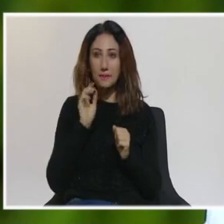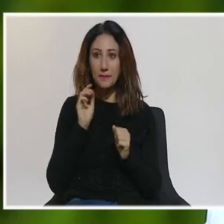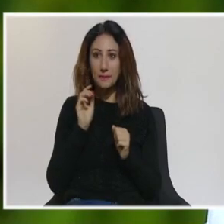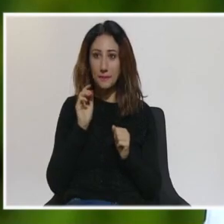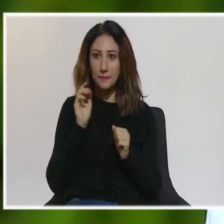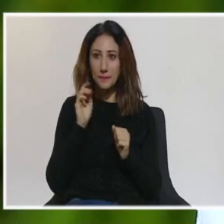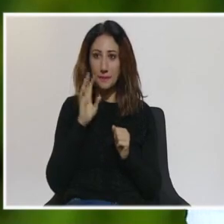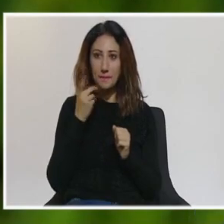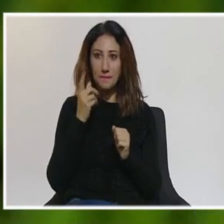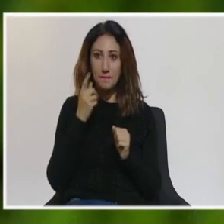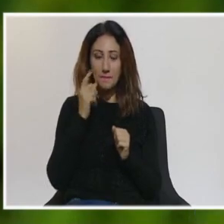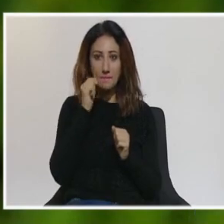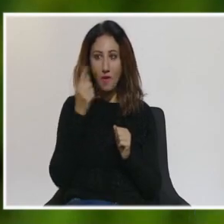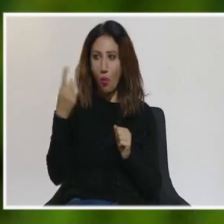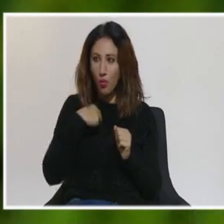غششني يا بابا